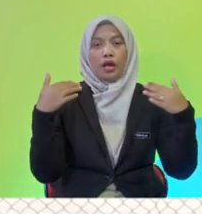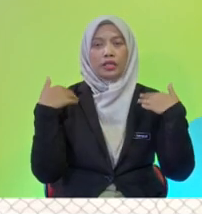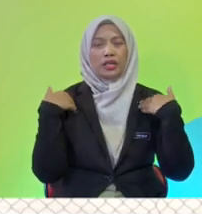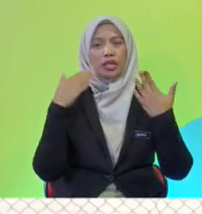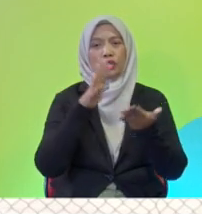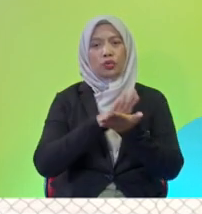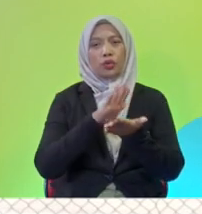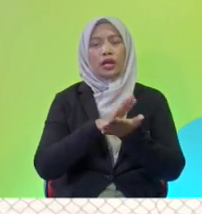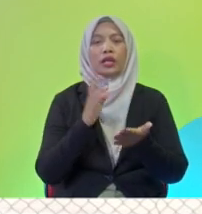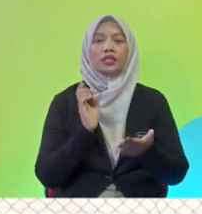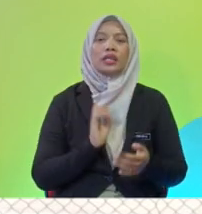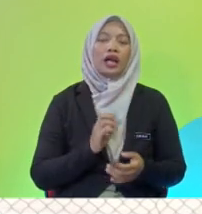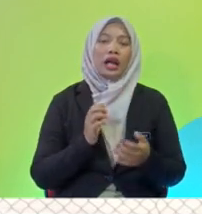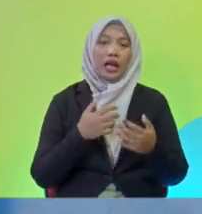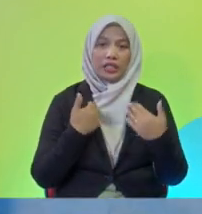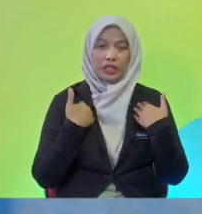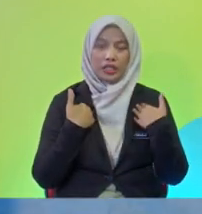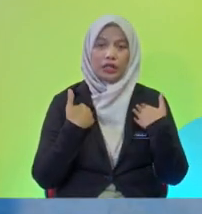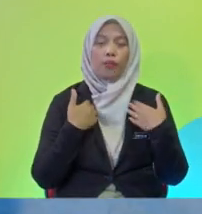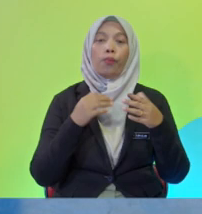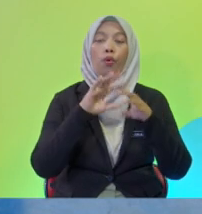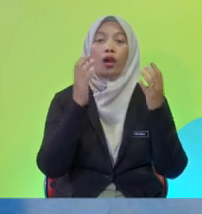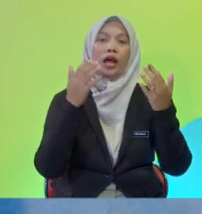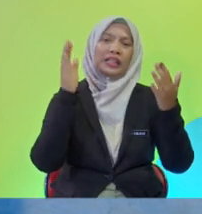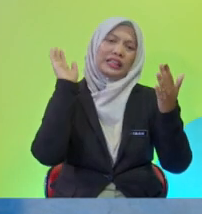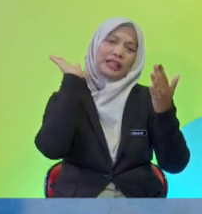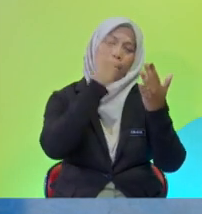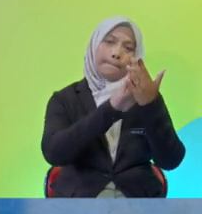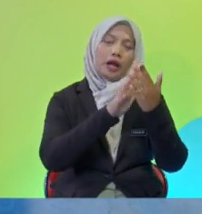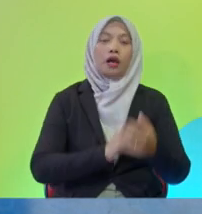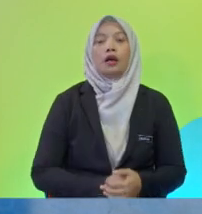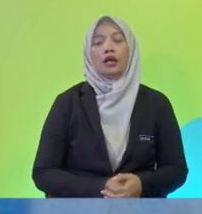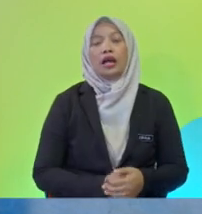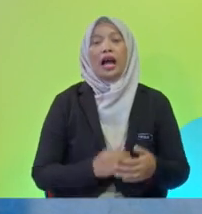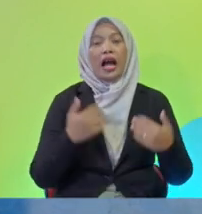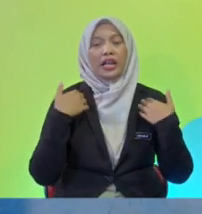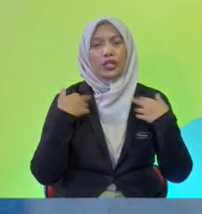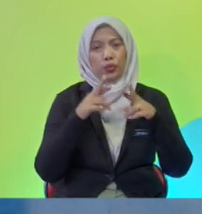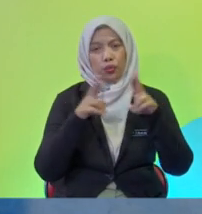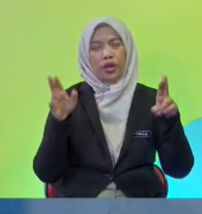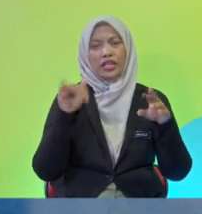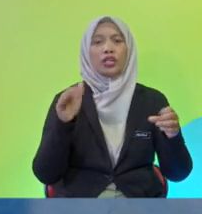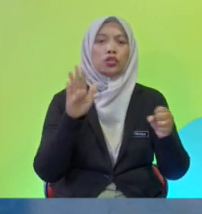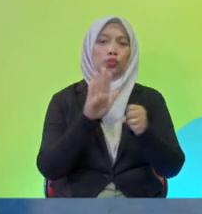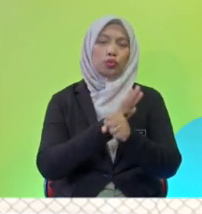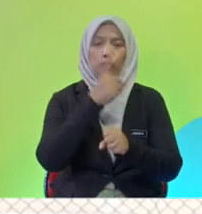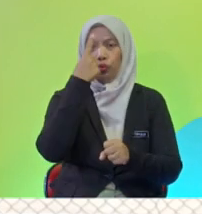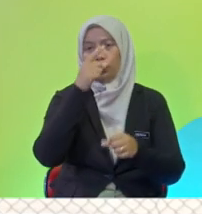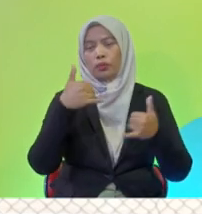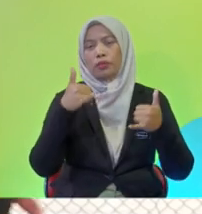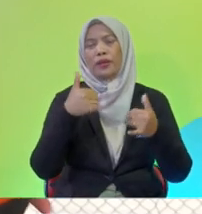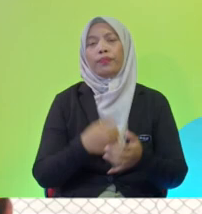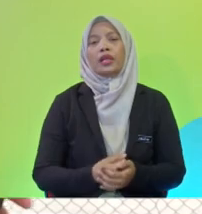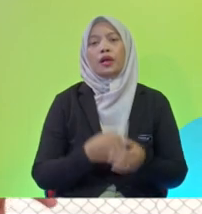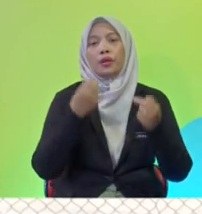saya, buat ada gelanggang bola tampar, boleh tak nak guna gelanggang? Tak ada masalah sebenarnya. Ha. Asalkan kita ada ruang yang mencukupi untuk bermain. Okey,